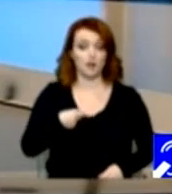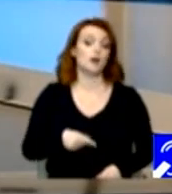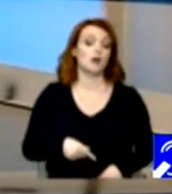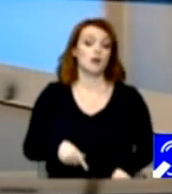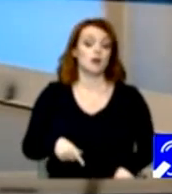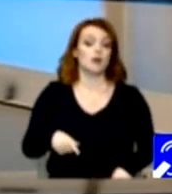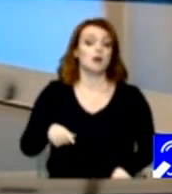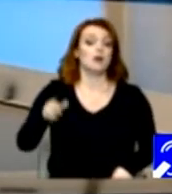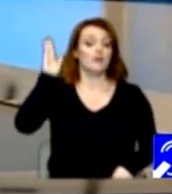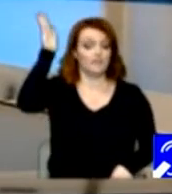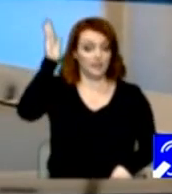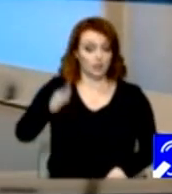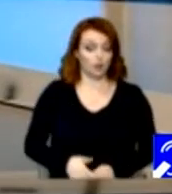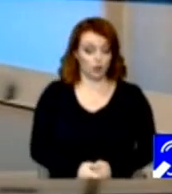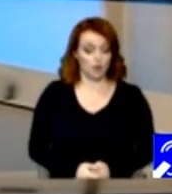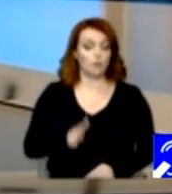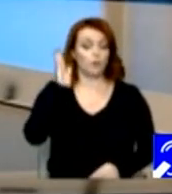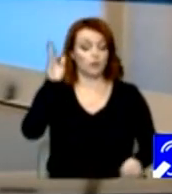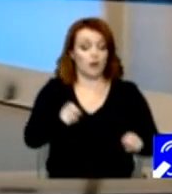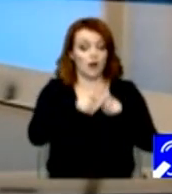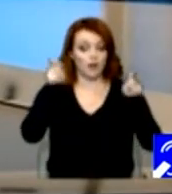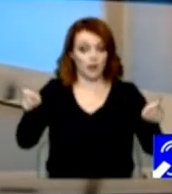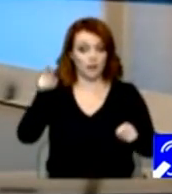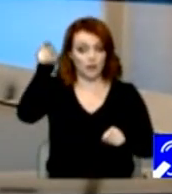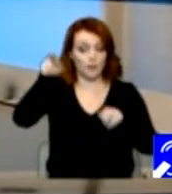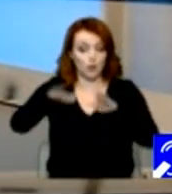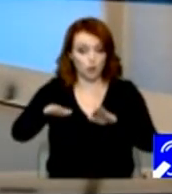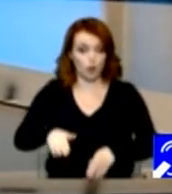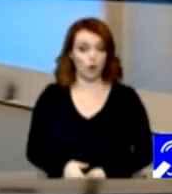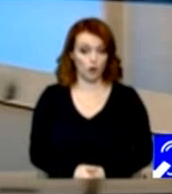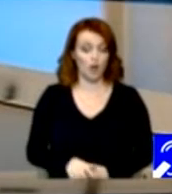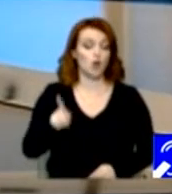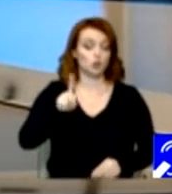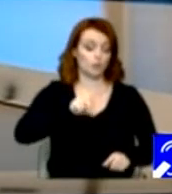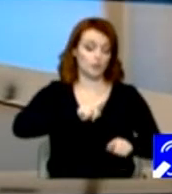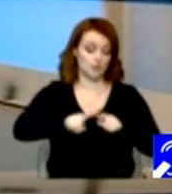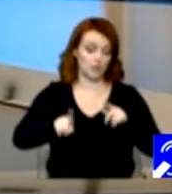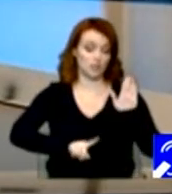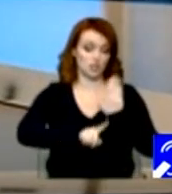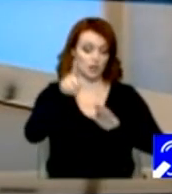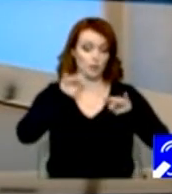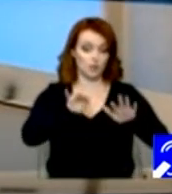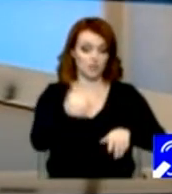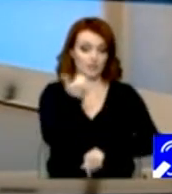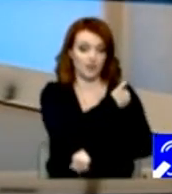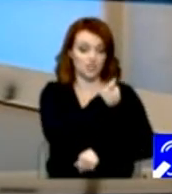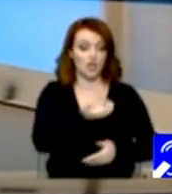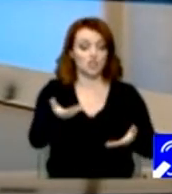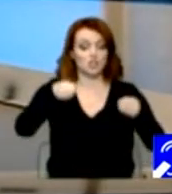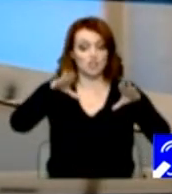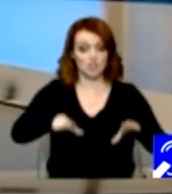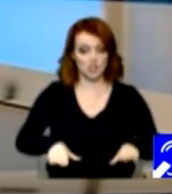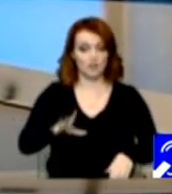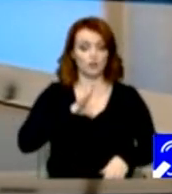forul legiuitor va fi creat un punct de vaccinare a astfel încât să fie facilitat procesul de imunizare decizia a fost luată deoarece